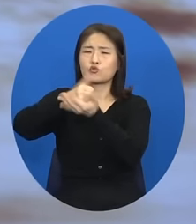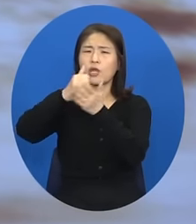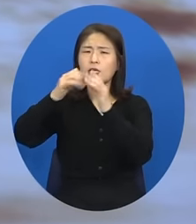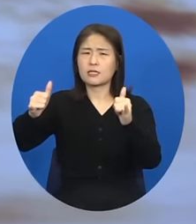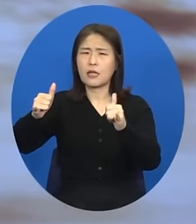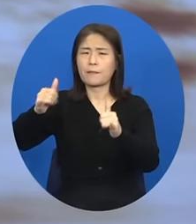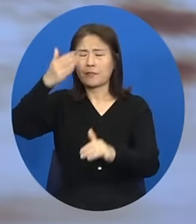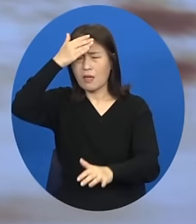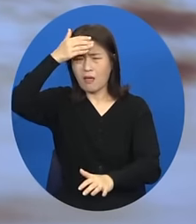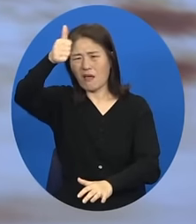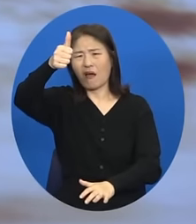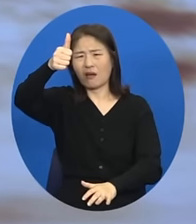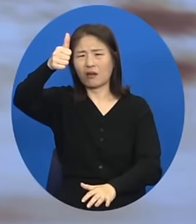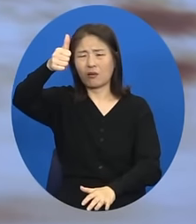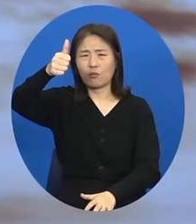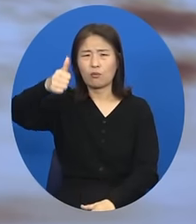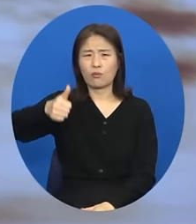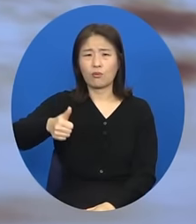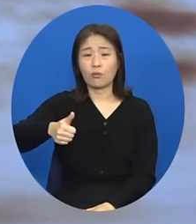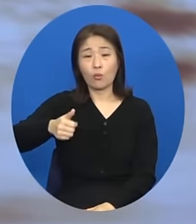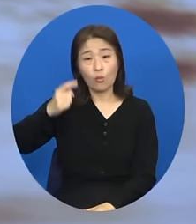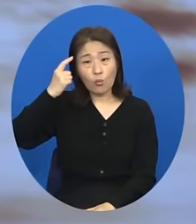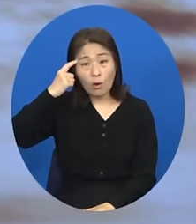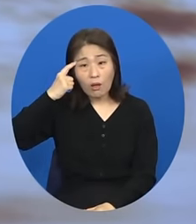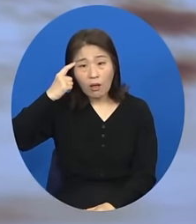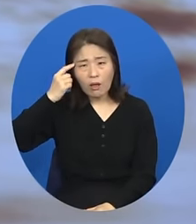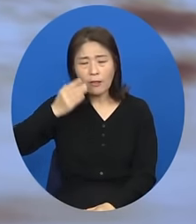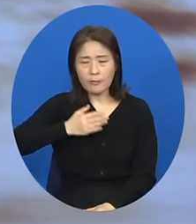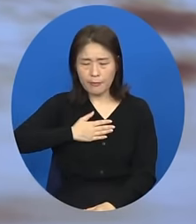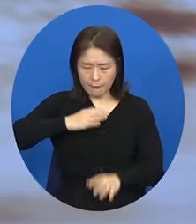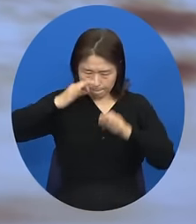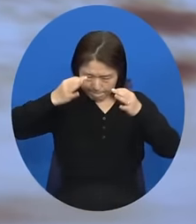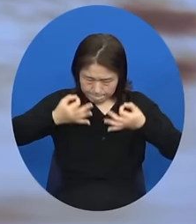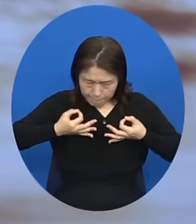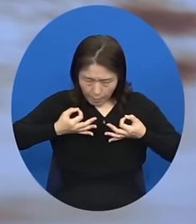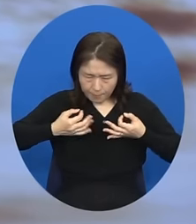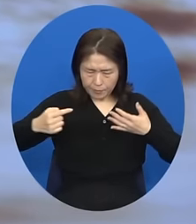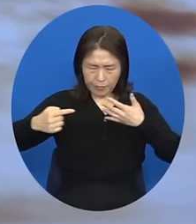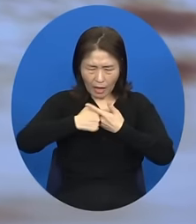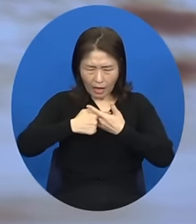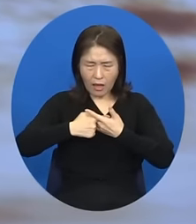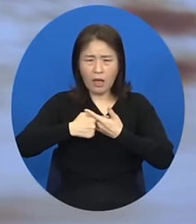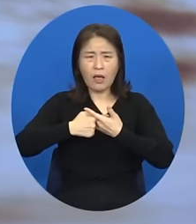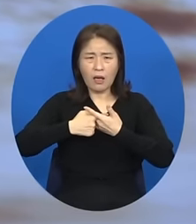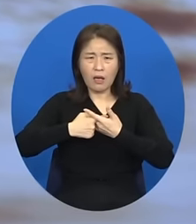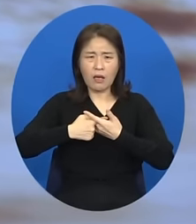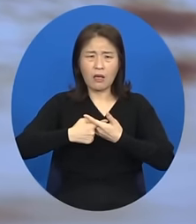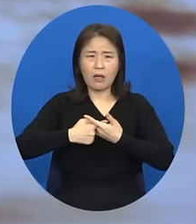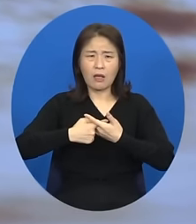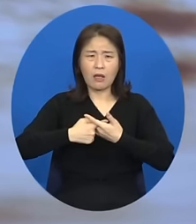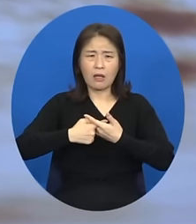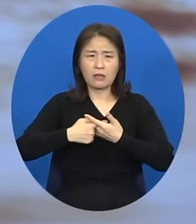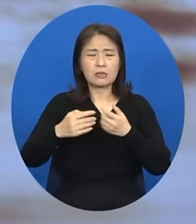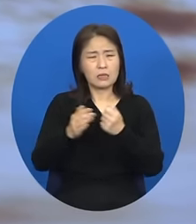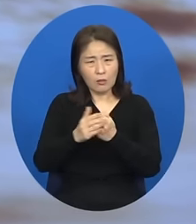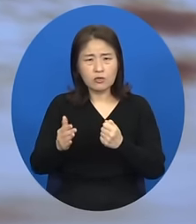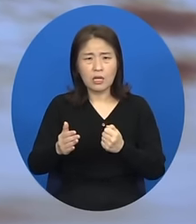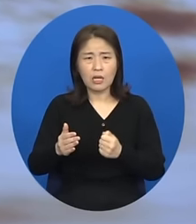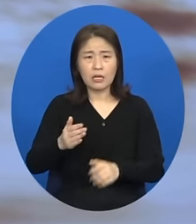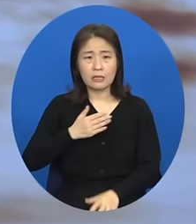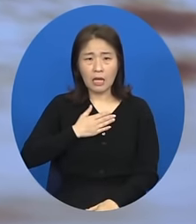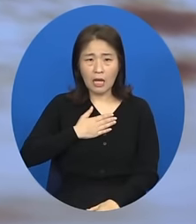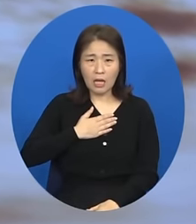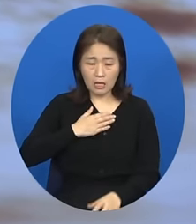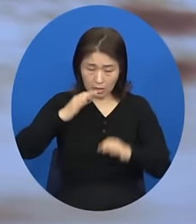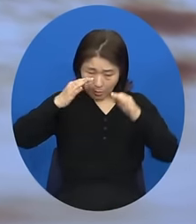왜냐면요, 자기 존재를 알았기 때문이에요. 자기의 모습을 알았기 때문에 그 모습을 보면, 야, 나는 진짜